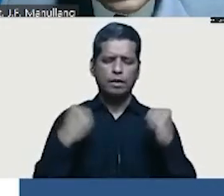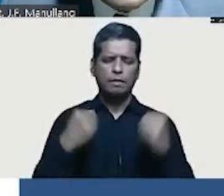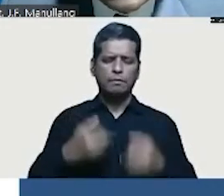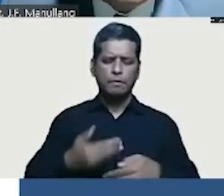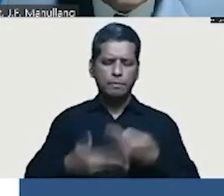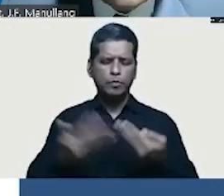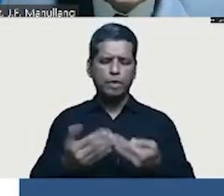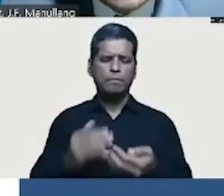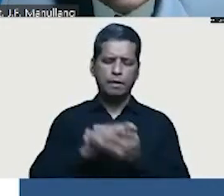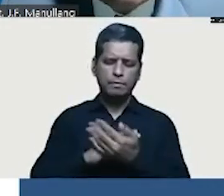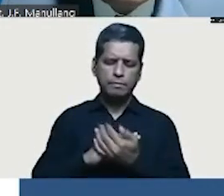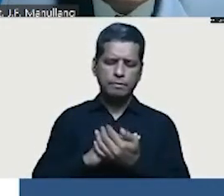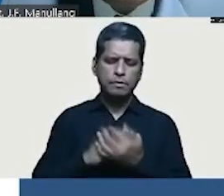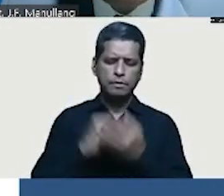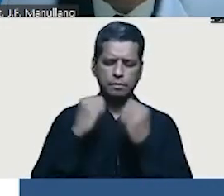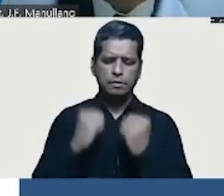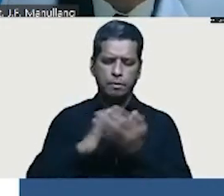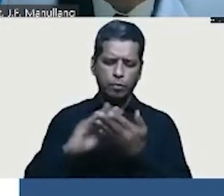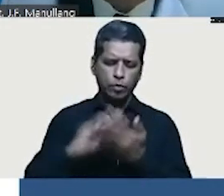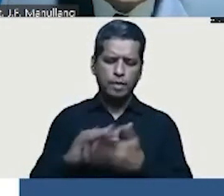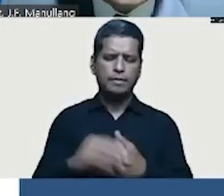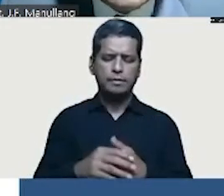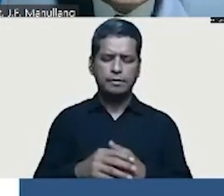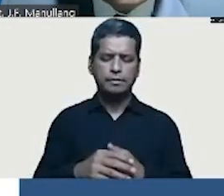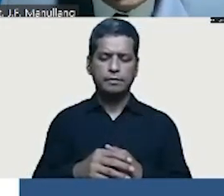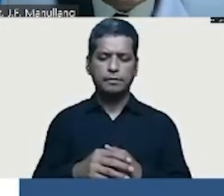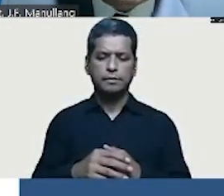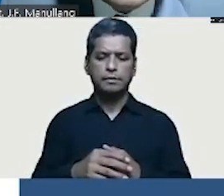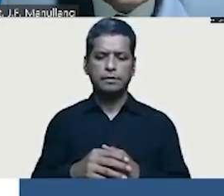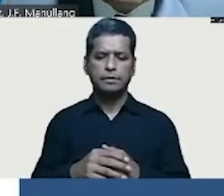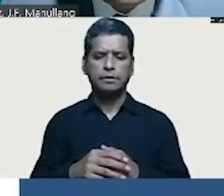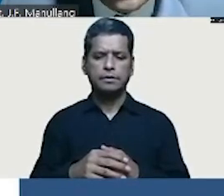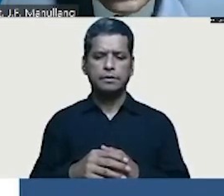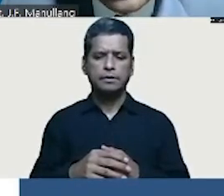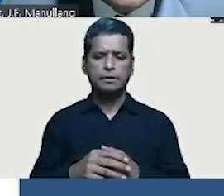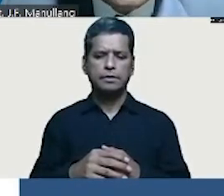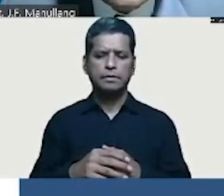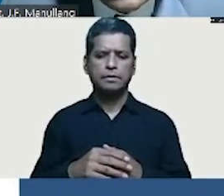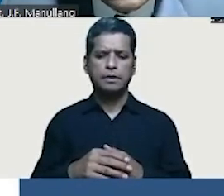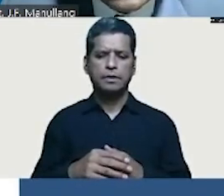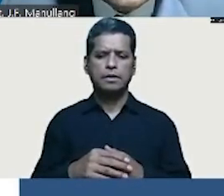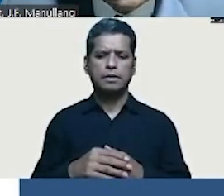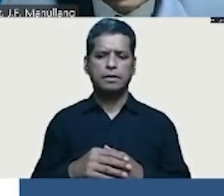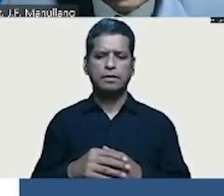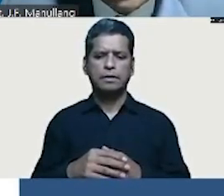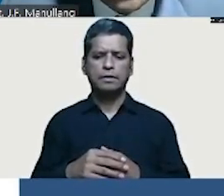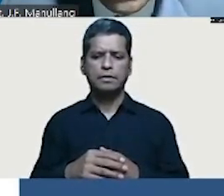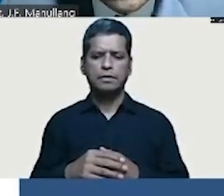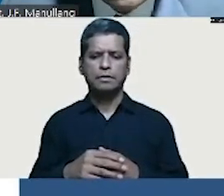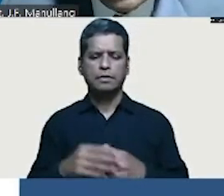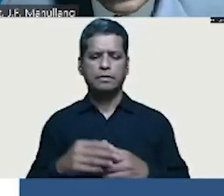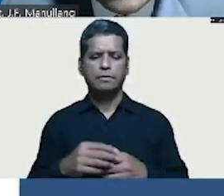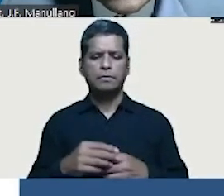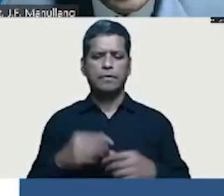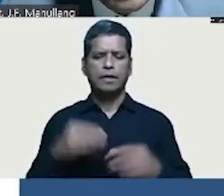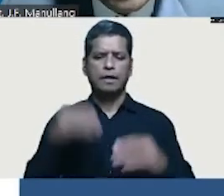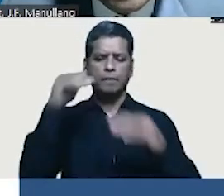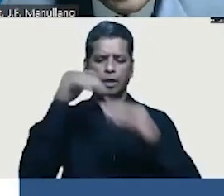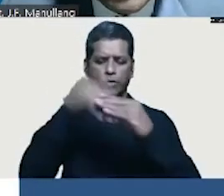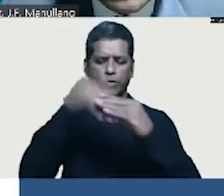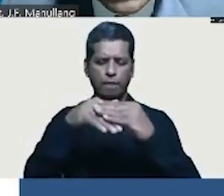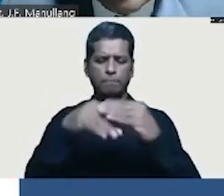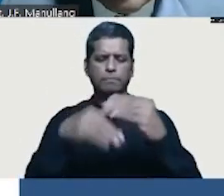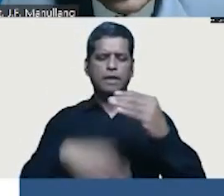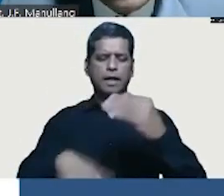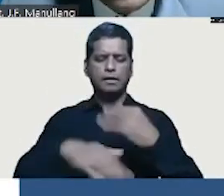adat kami makin siap Jalan Menanti parousia kedatangan Kristus yang kedua kali